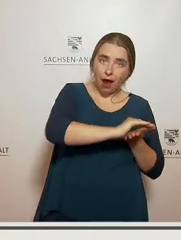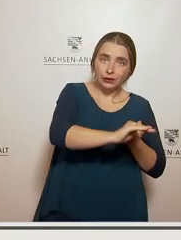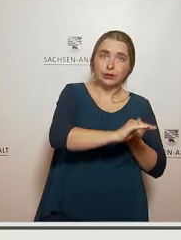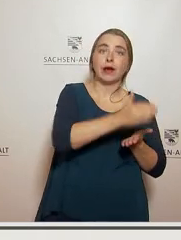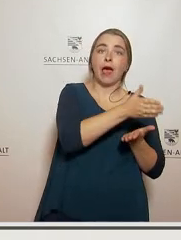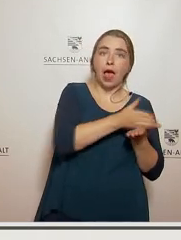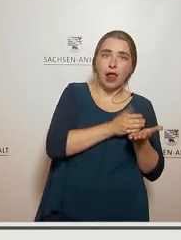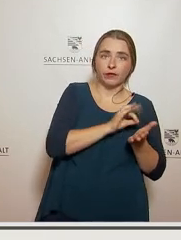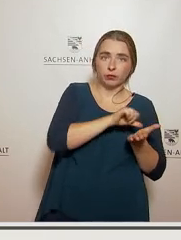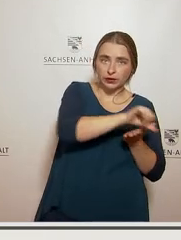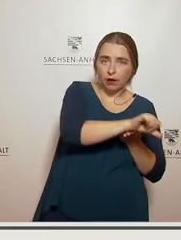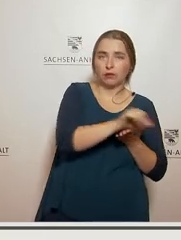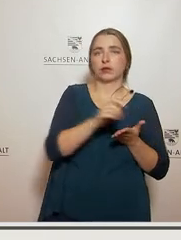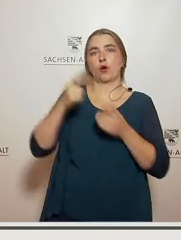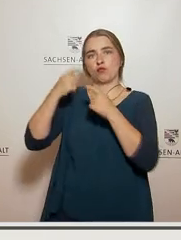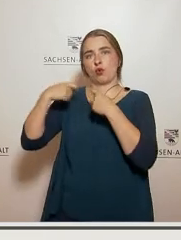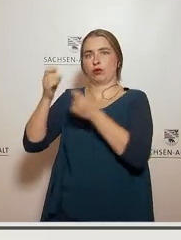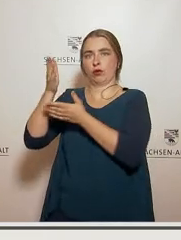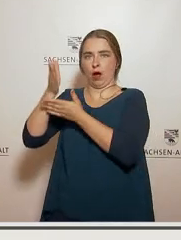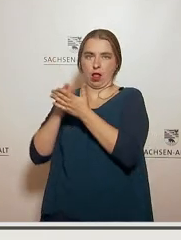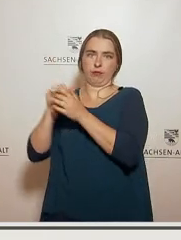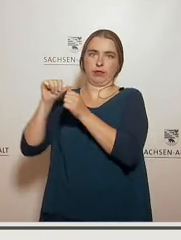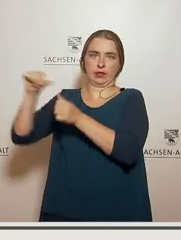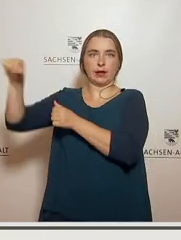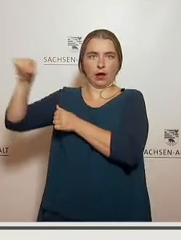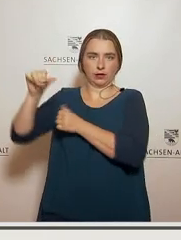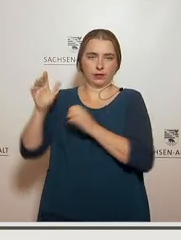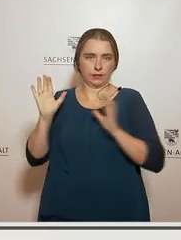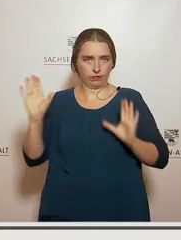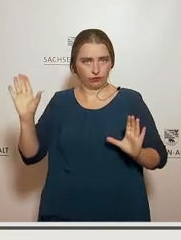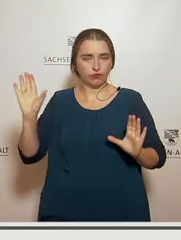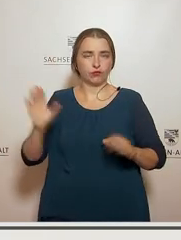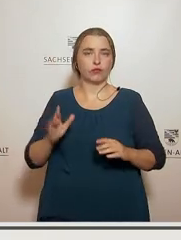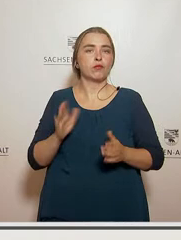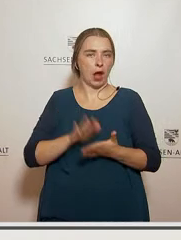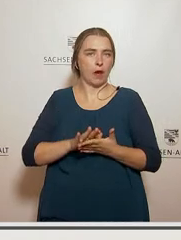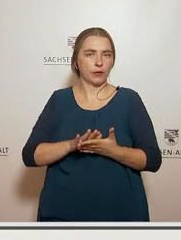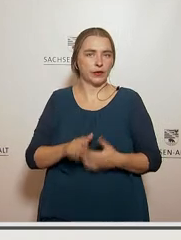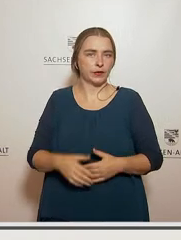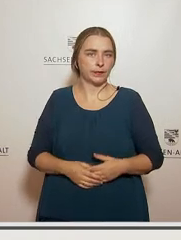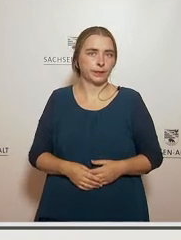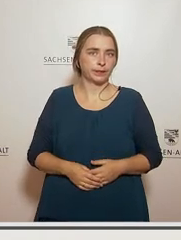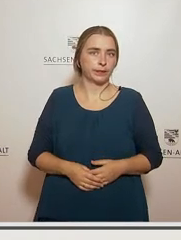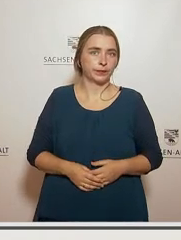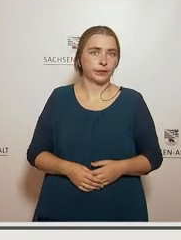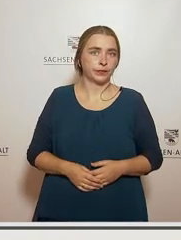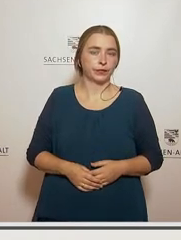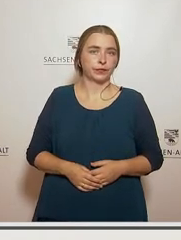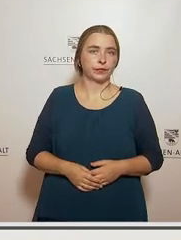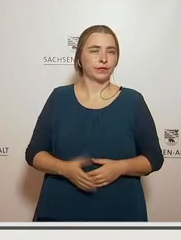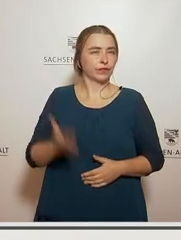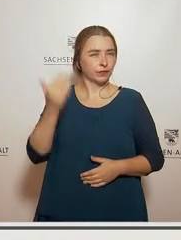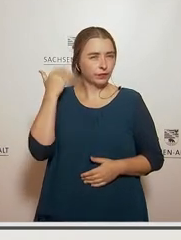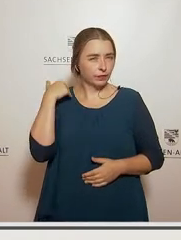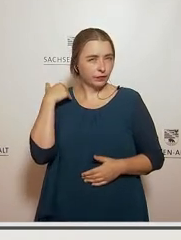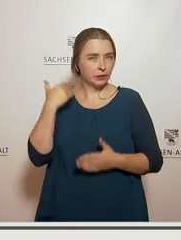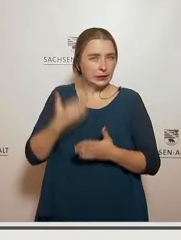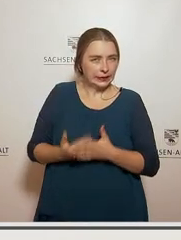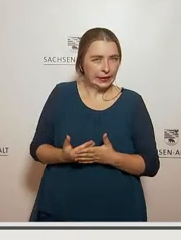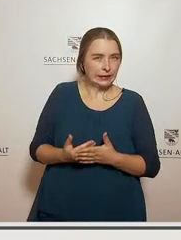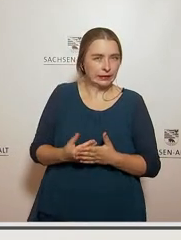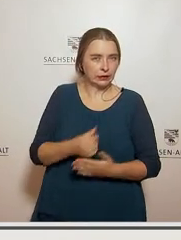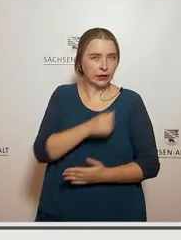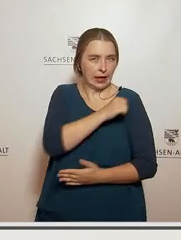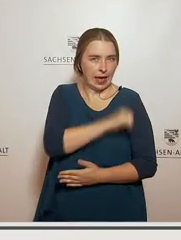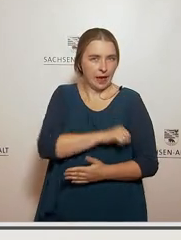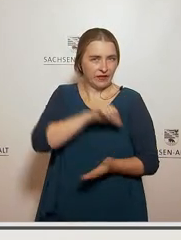Vielleicht darf ich Ihnen noch mal sagen, Zahlen. Wir haben seitdem es die Impfzentren gibt,